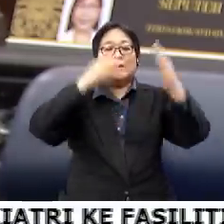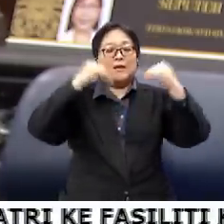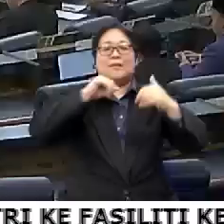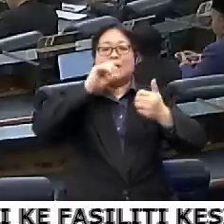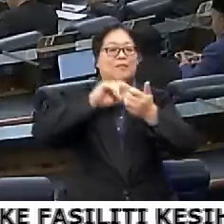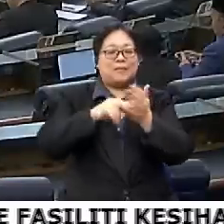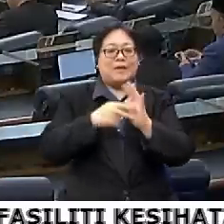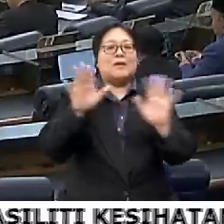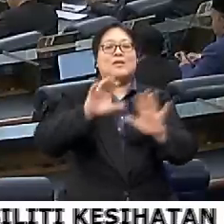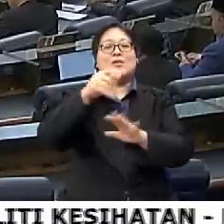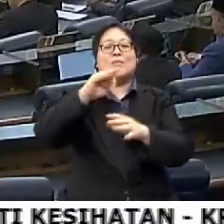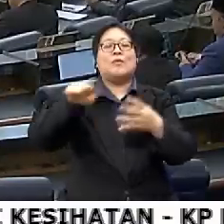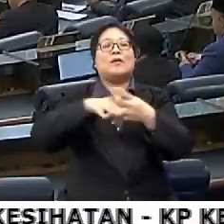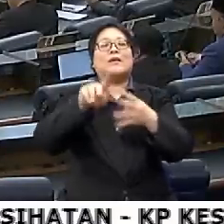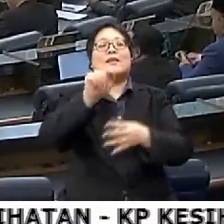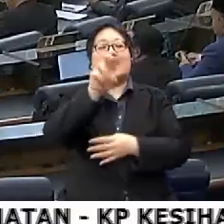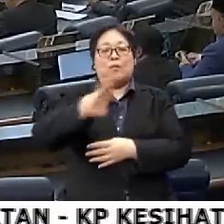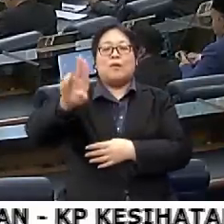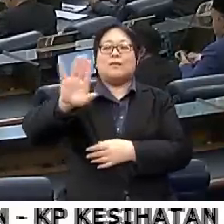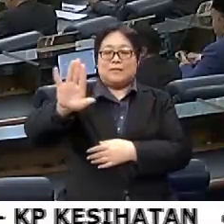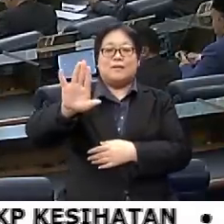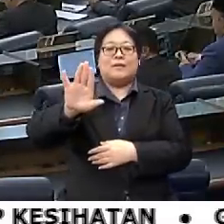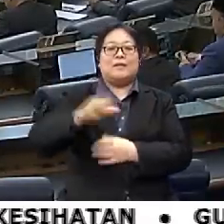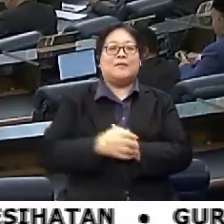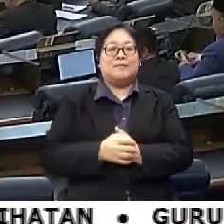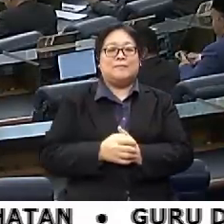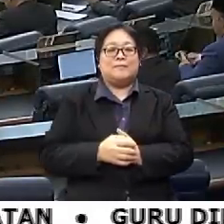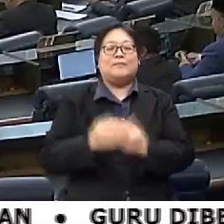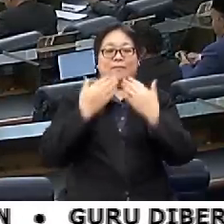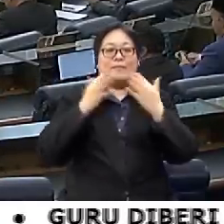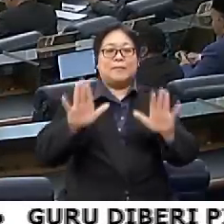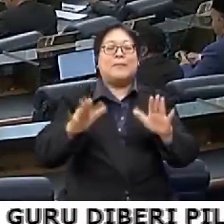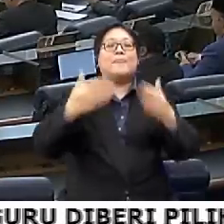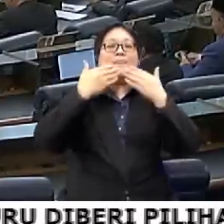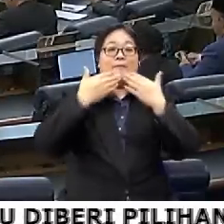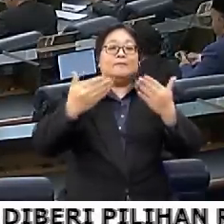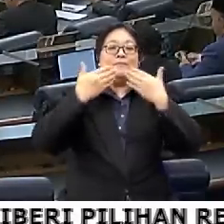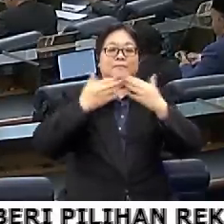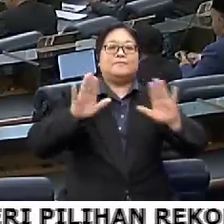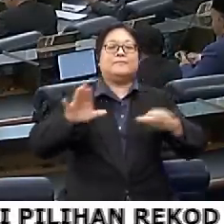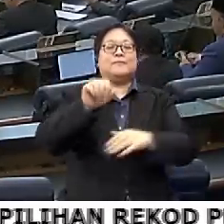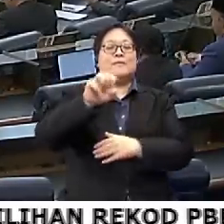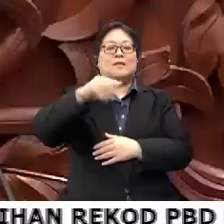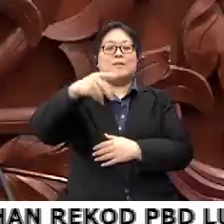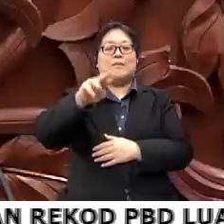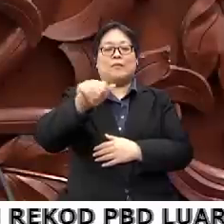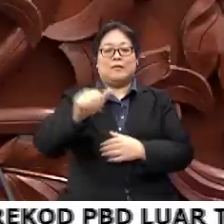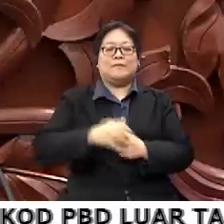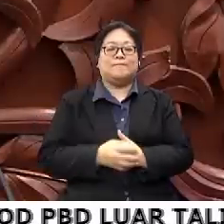berhenti. Saya kan sempurna. Saya. Sempurna. Terima kasih banyak. Terima kasih. Sempurna.